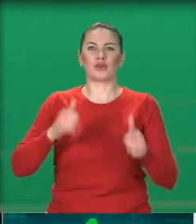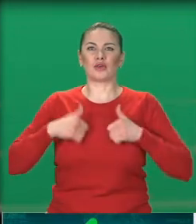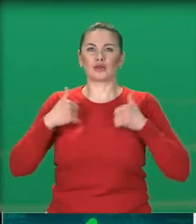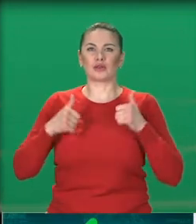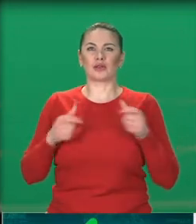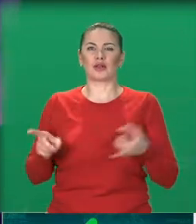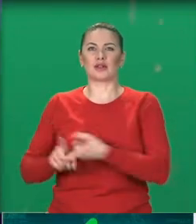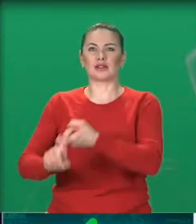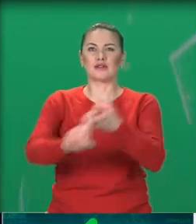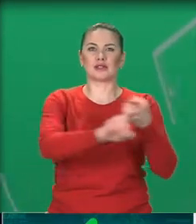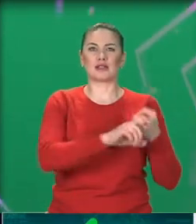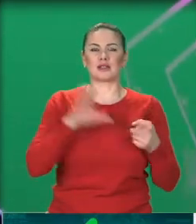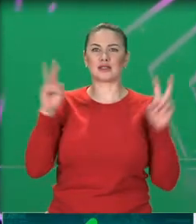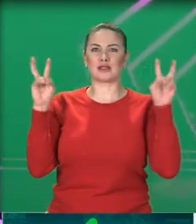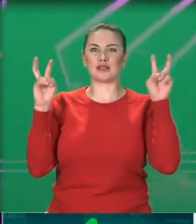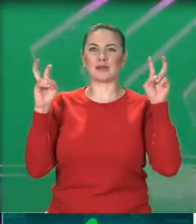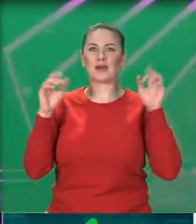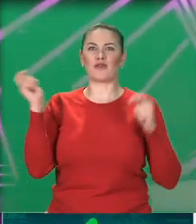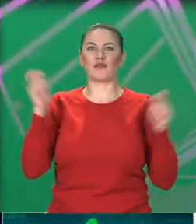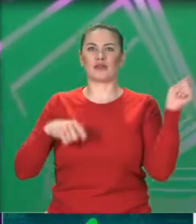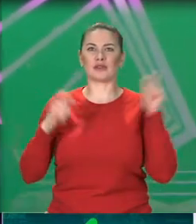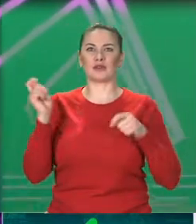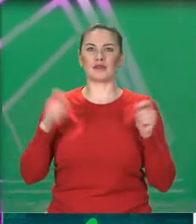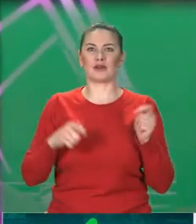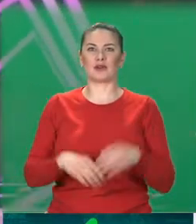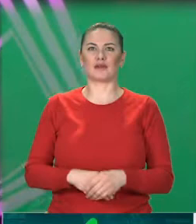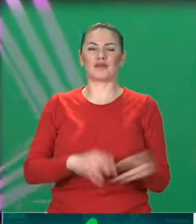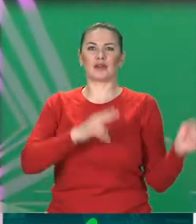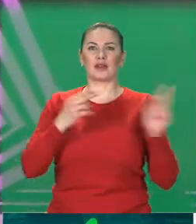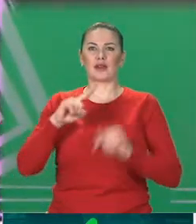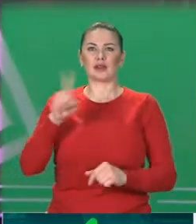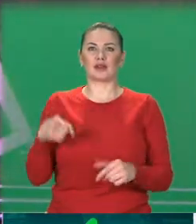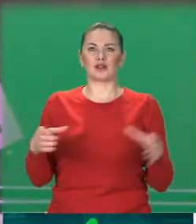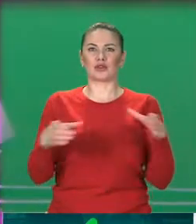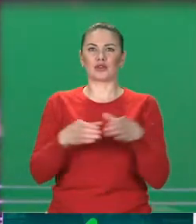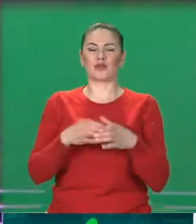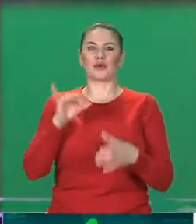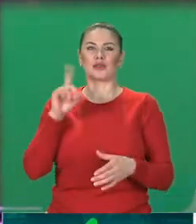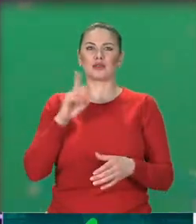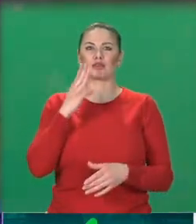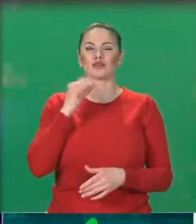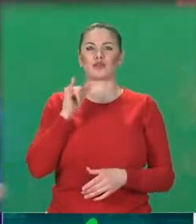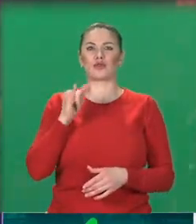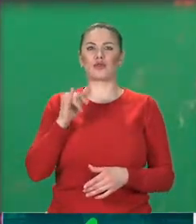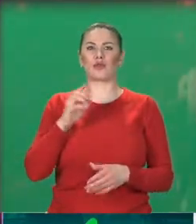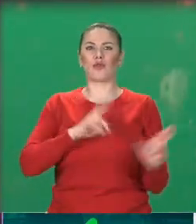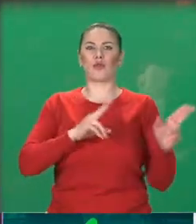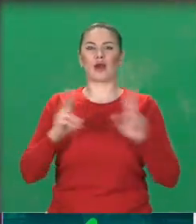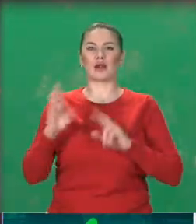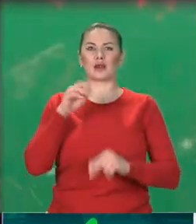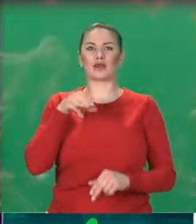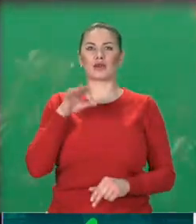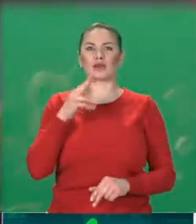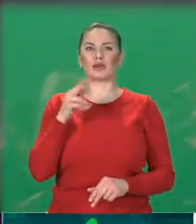все стараются органично связать с темой фестиваля. Например, в танце шоу балета «Тодес» представляют приз – лотос из костяного фарфора.